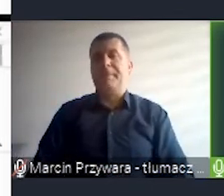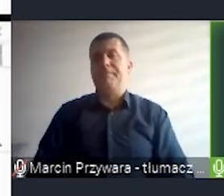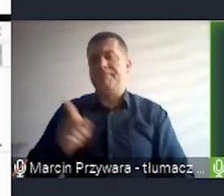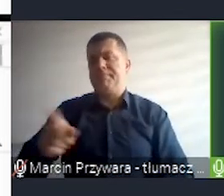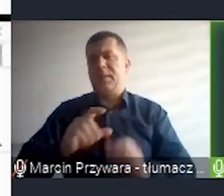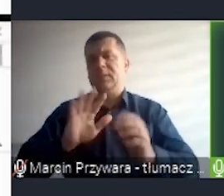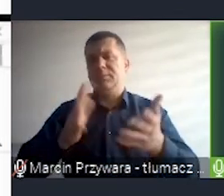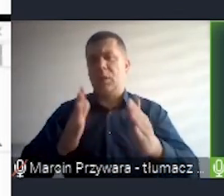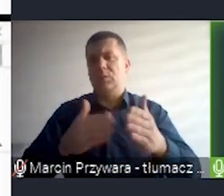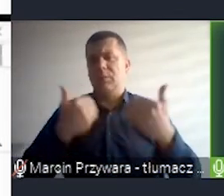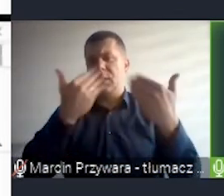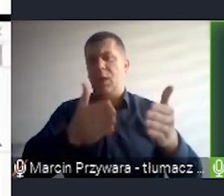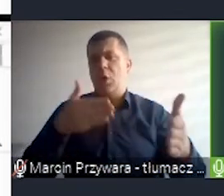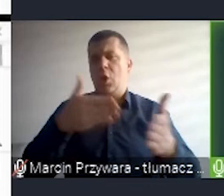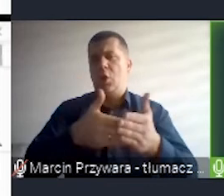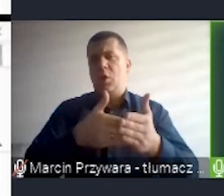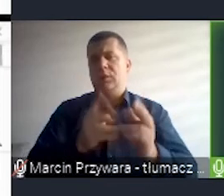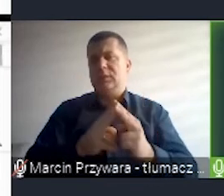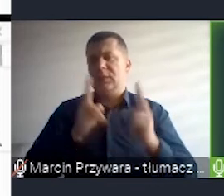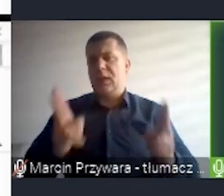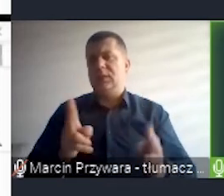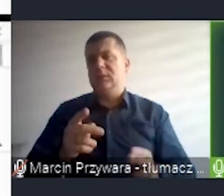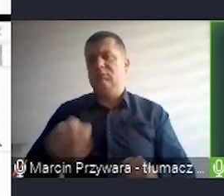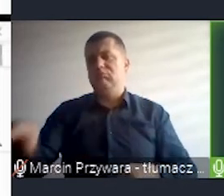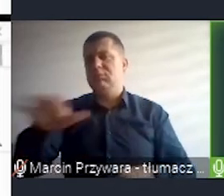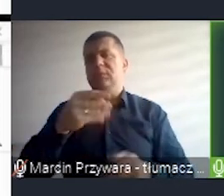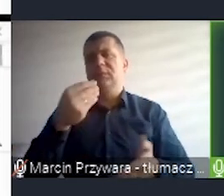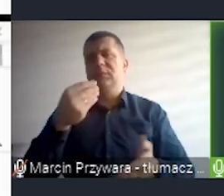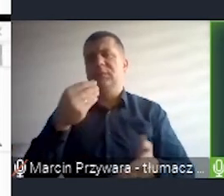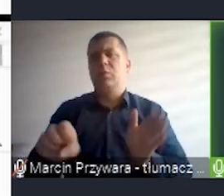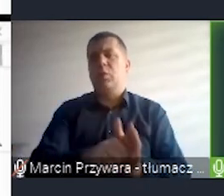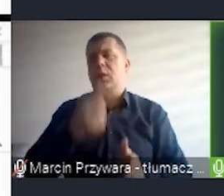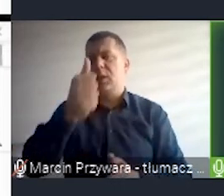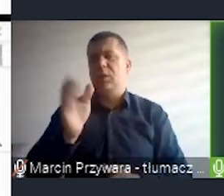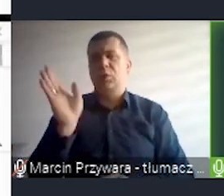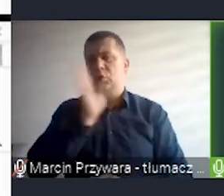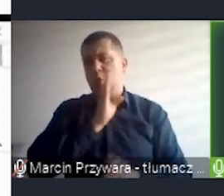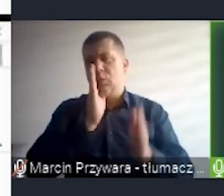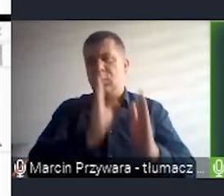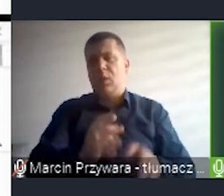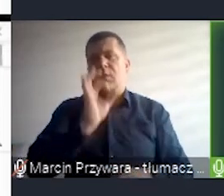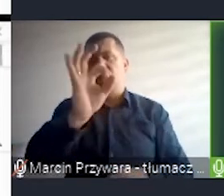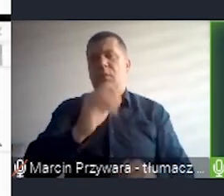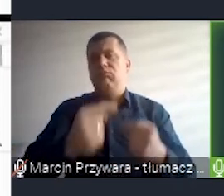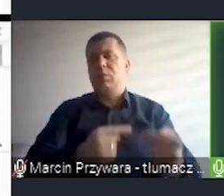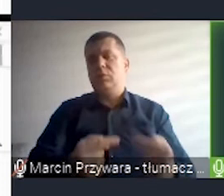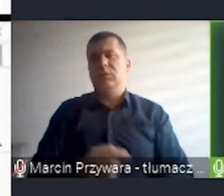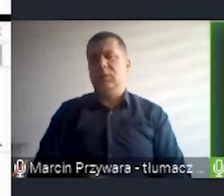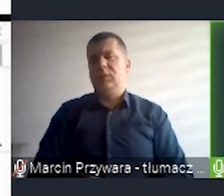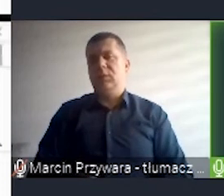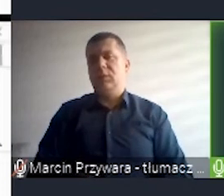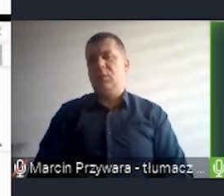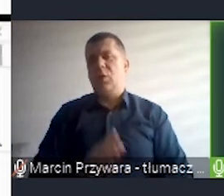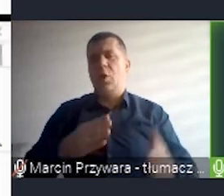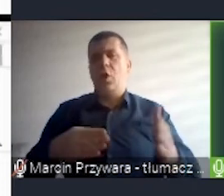sposobem ograniczono zakres potencjalnych zakupów do 1 sztuki konkretnego producenta, czyli